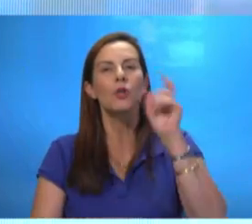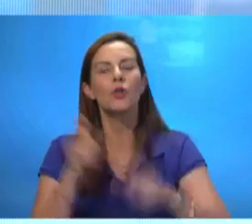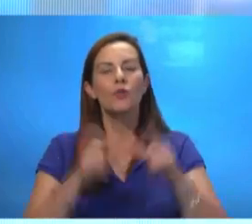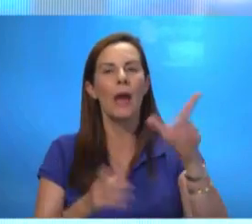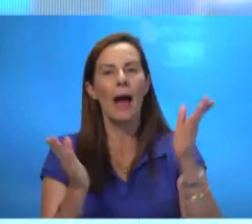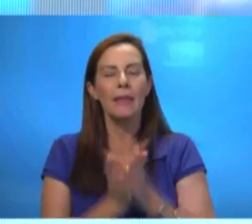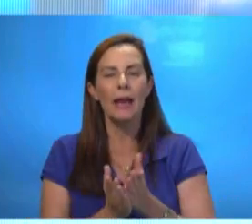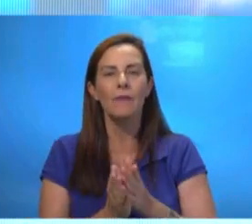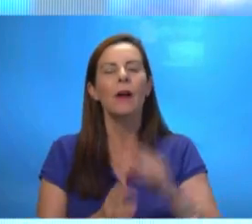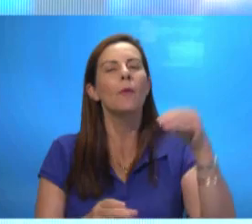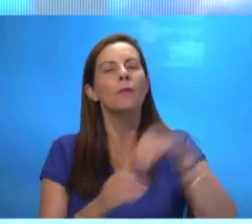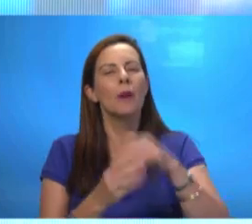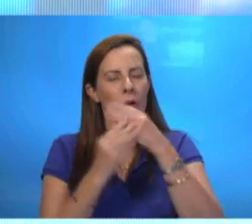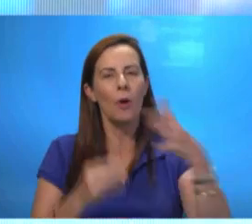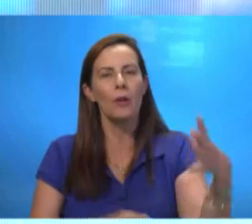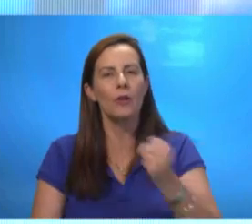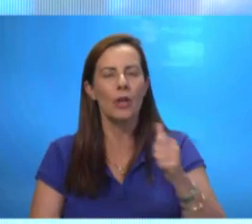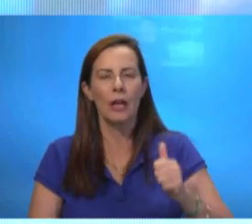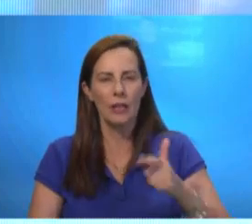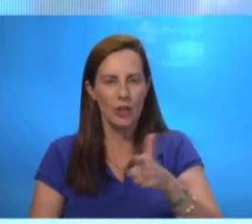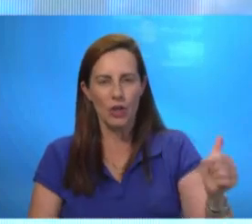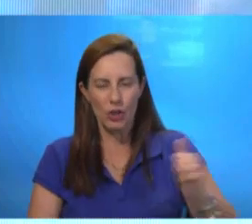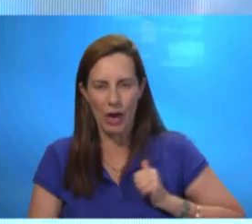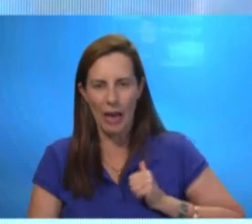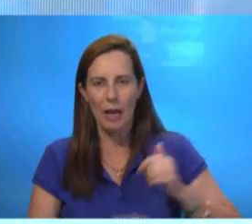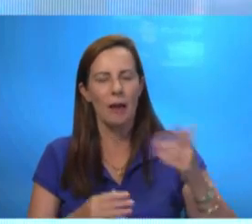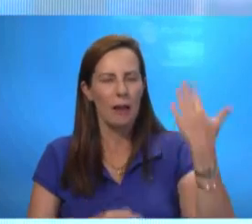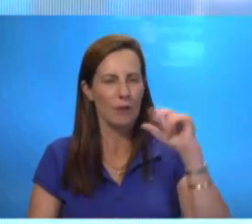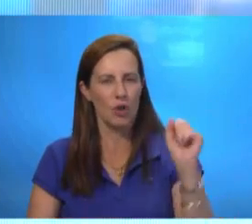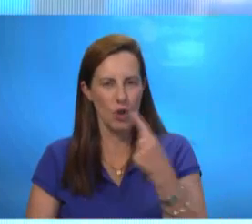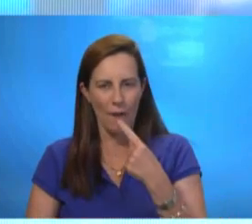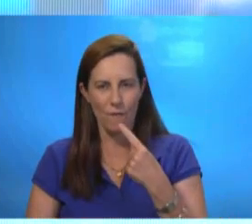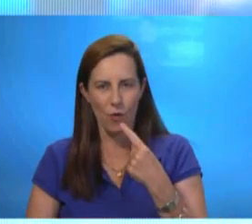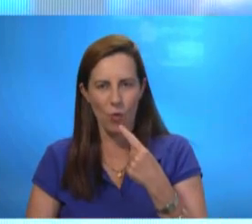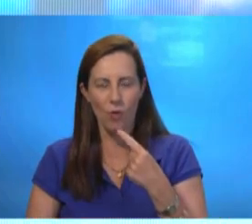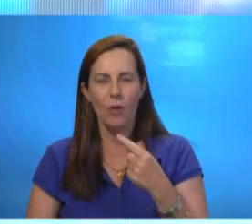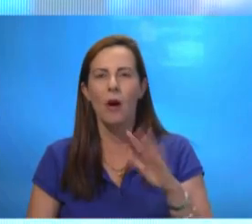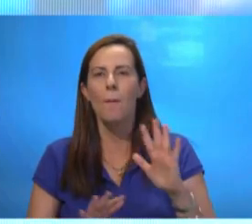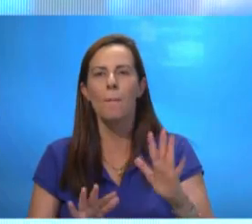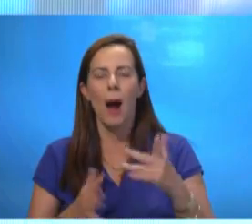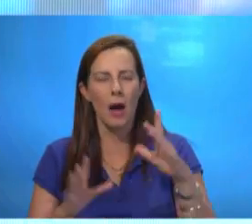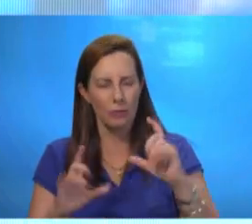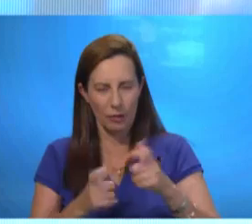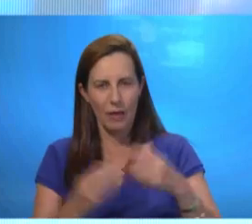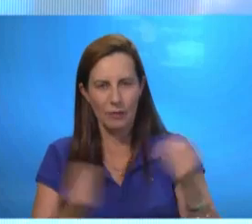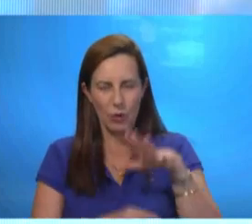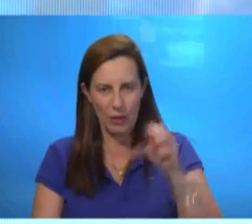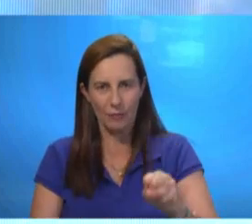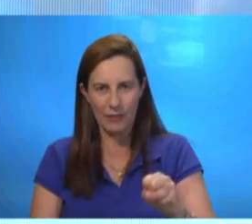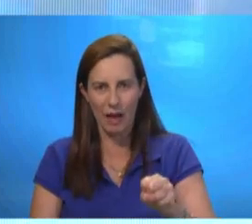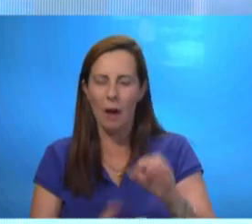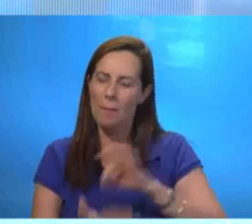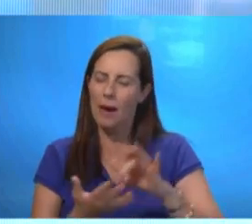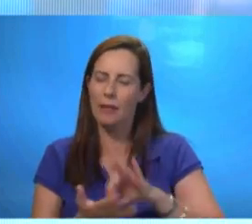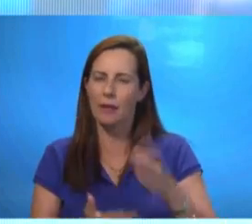בחשד למעורבות בחטיפת נשקו של חייל בצומת בית קמה לפני שבוע. התיעוד של חידתם והציוד שנתפס ברשותם בכתבתו של